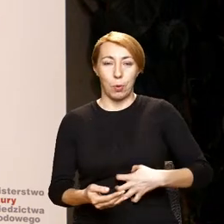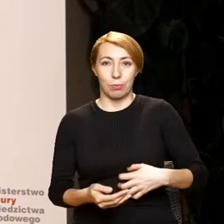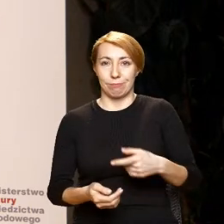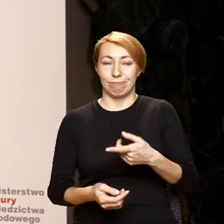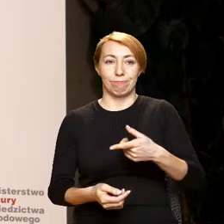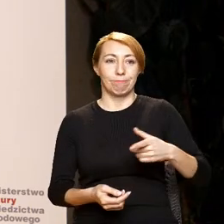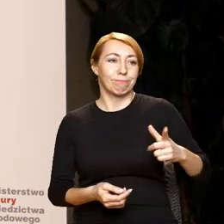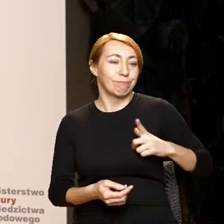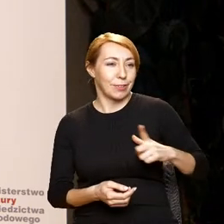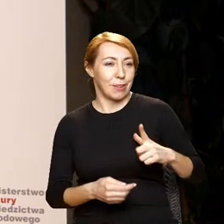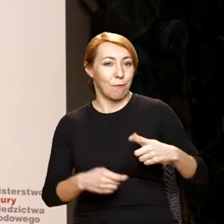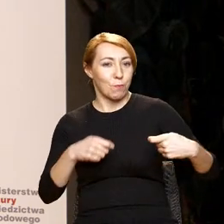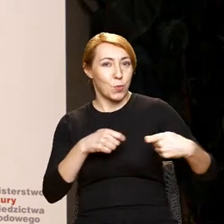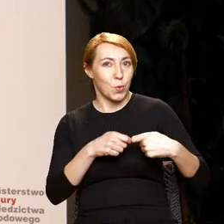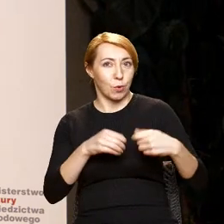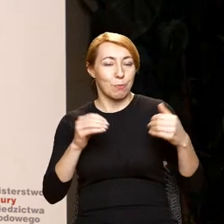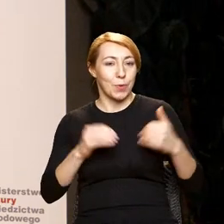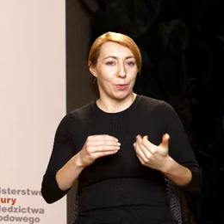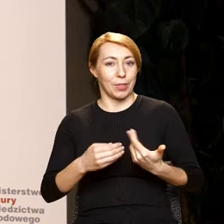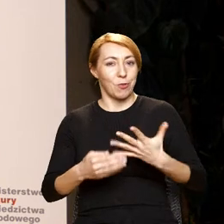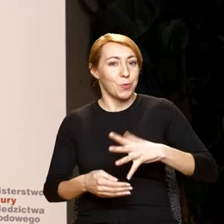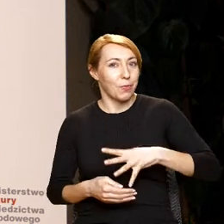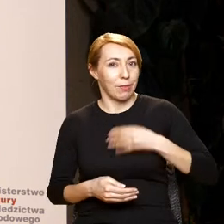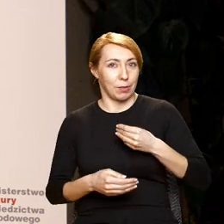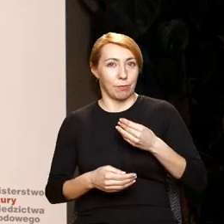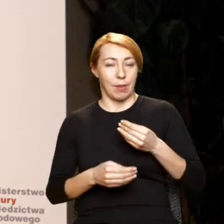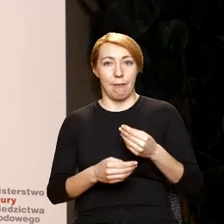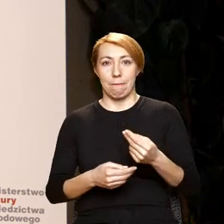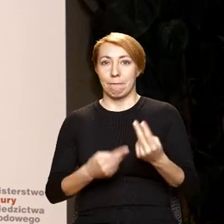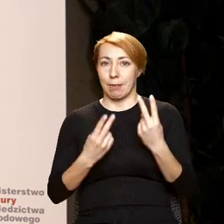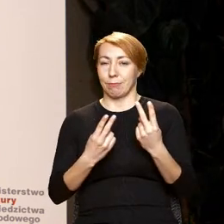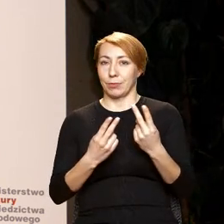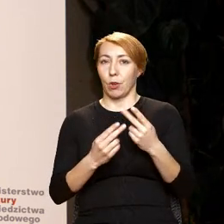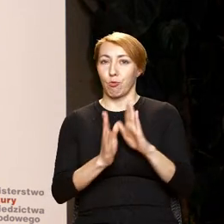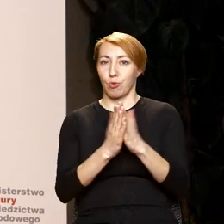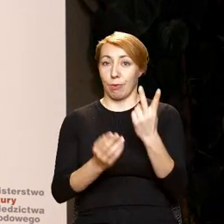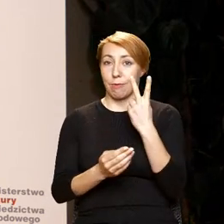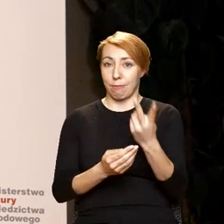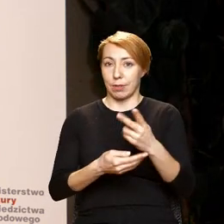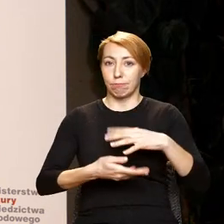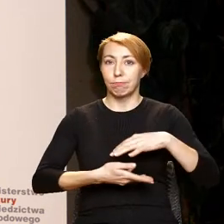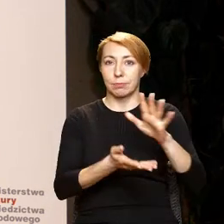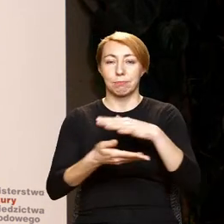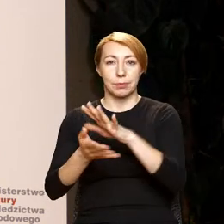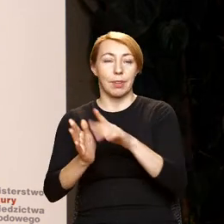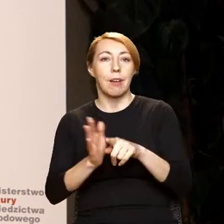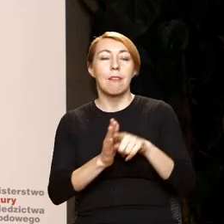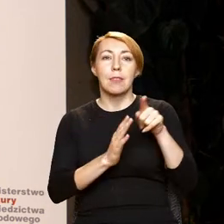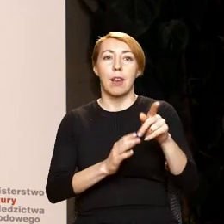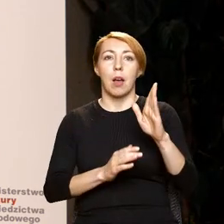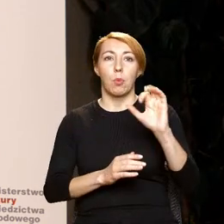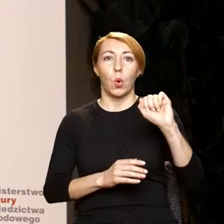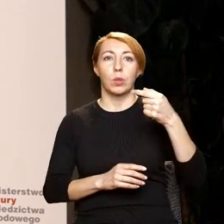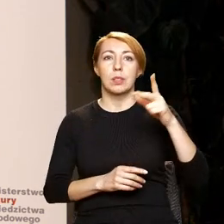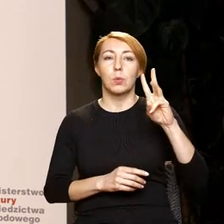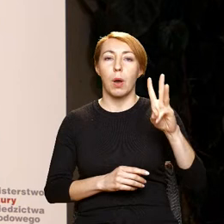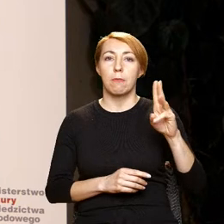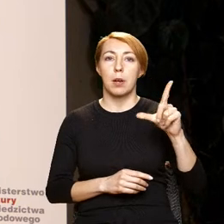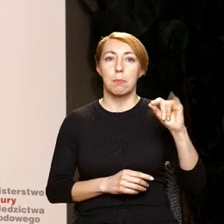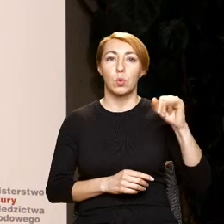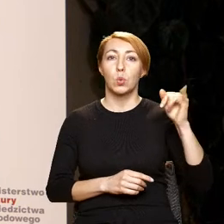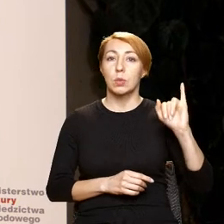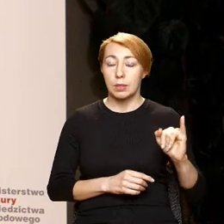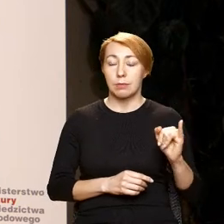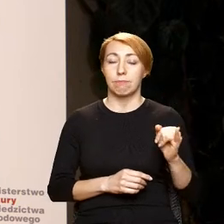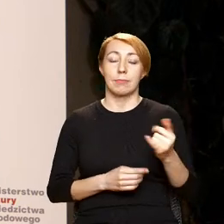wspólnie dzisiaj świętować wydanie dwóch tak ważnych książek poświęconych Bronisławowi Piłsudskiemu. Tak się